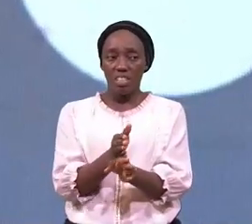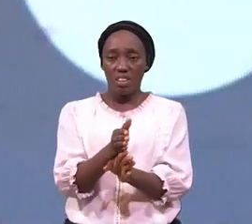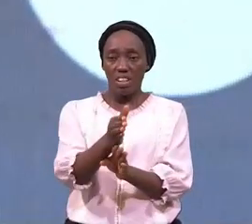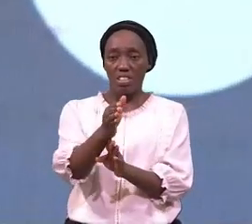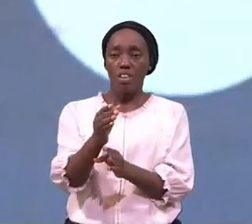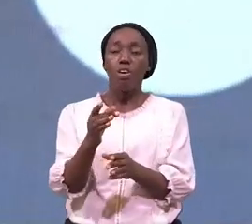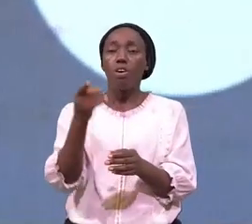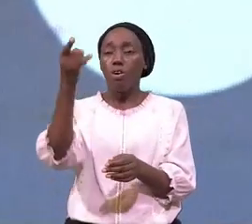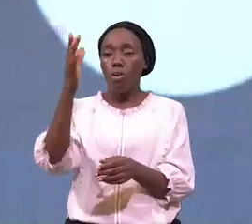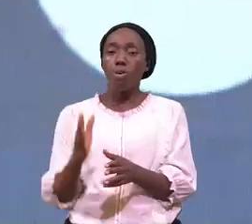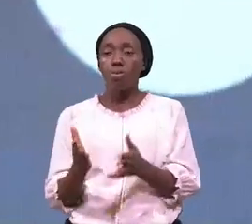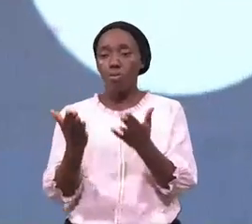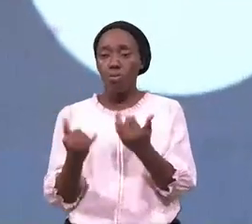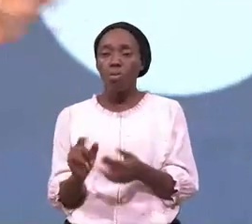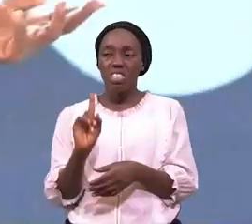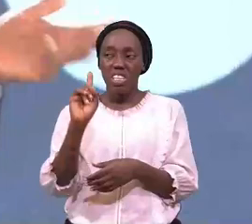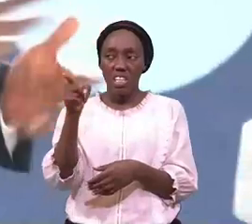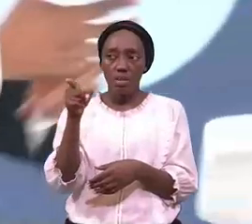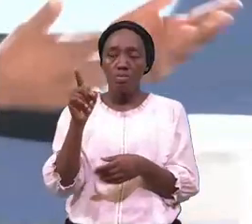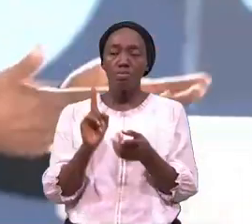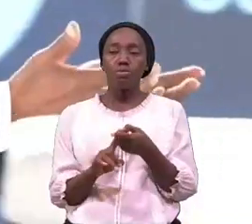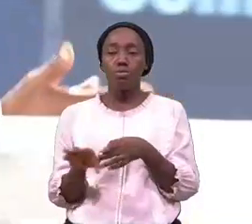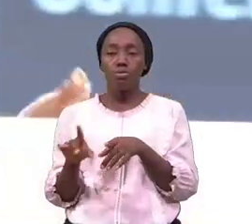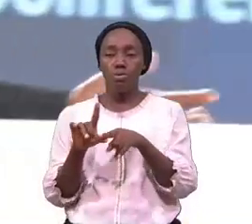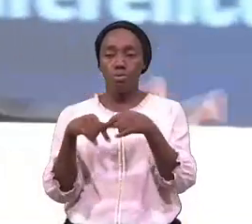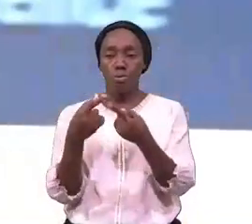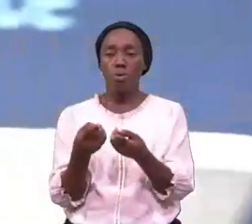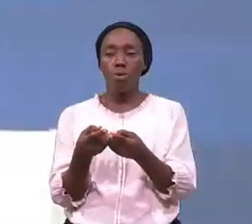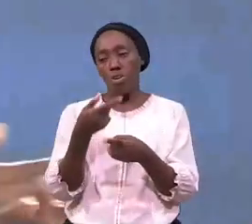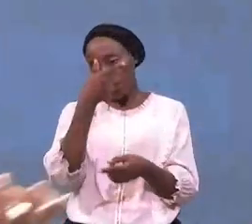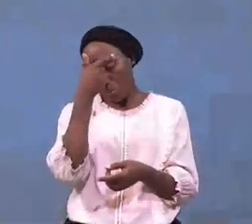Parce qu'il va dans la direction que Dieu veut pour lui.